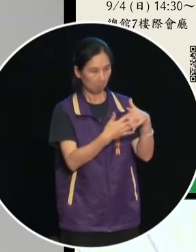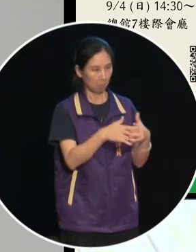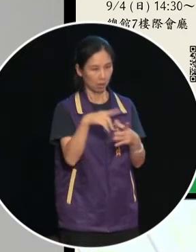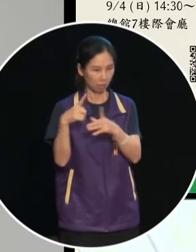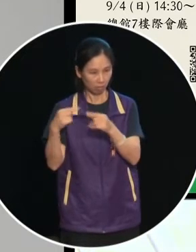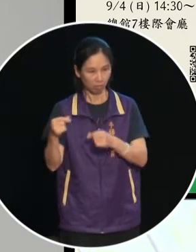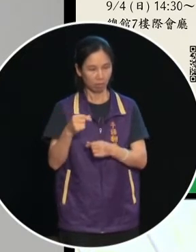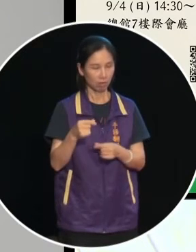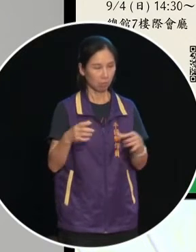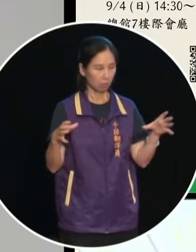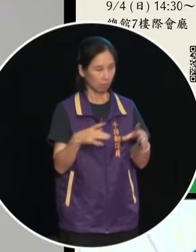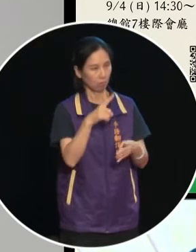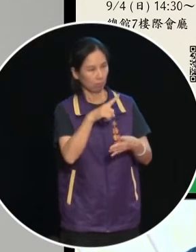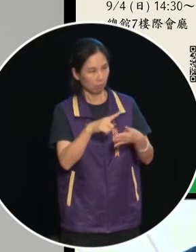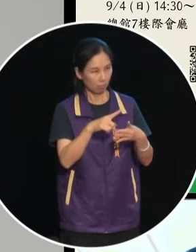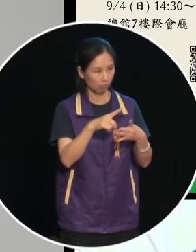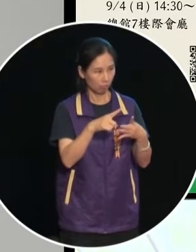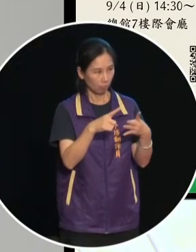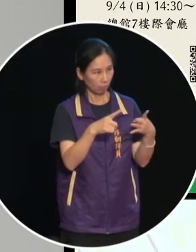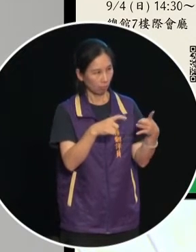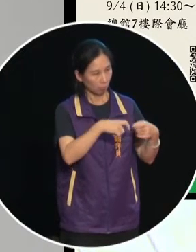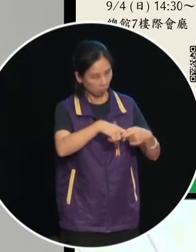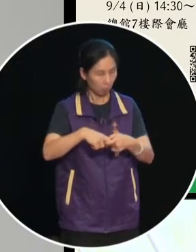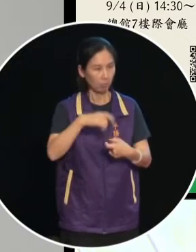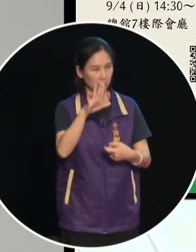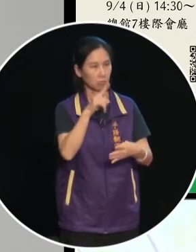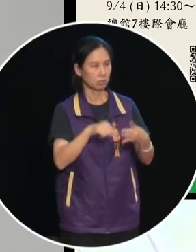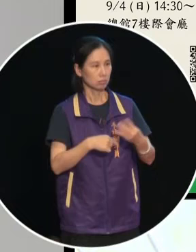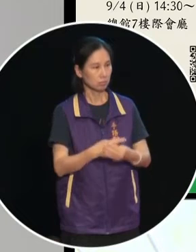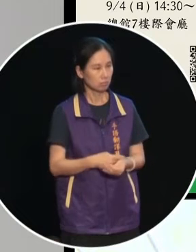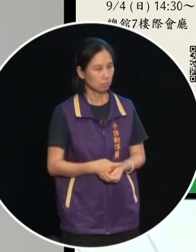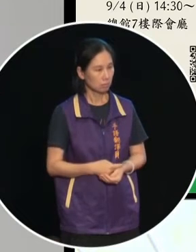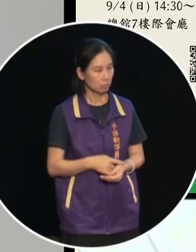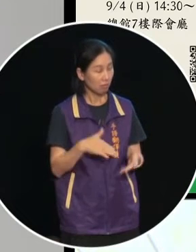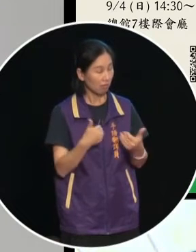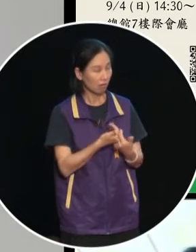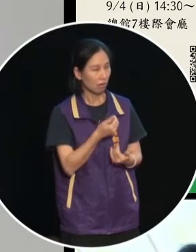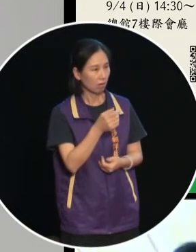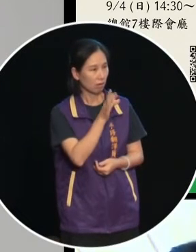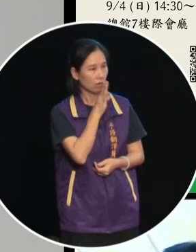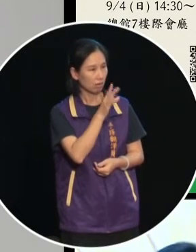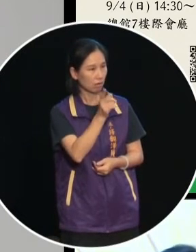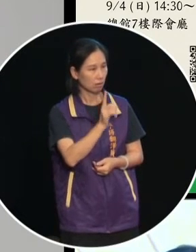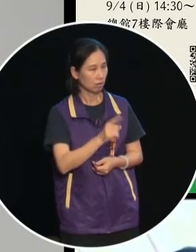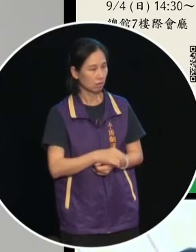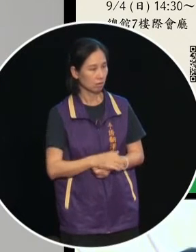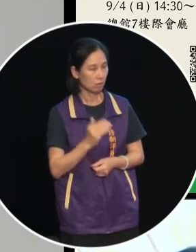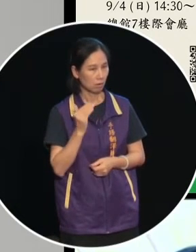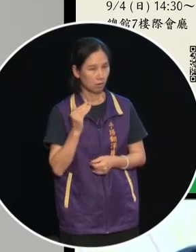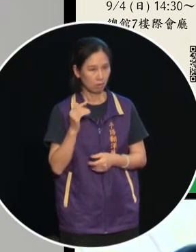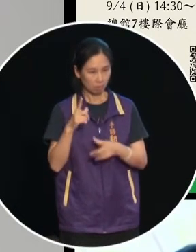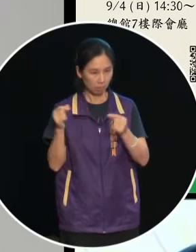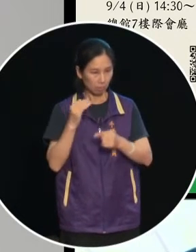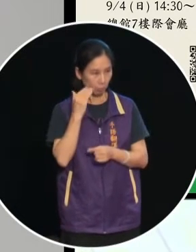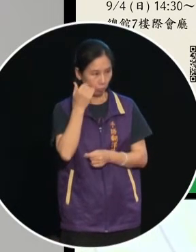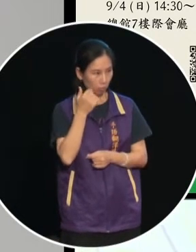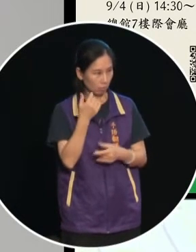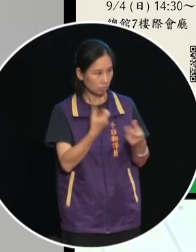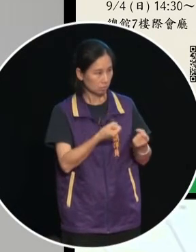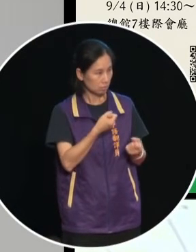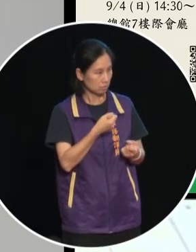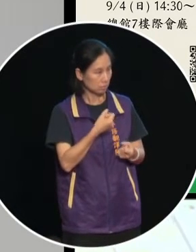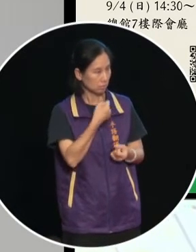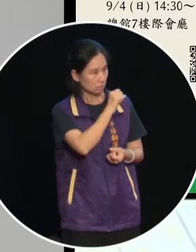这个很重要。而且这句话需要反过来是什么意思？因为日本如果在台湾发生一个战